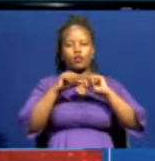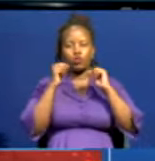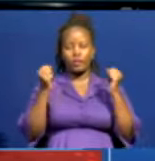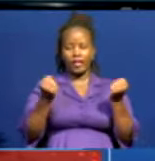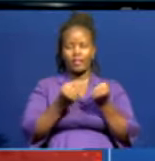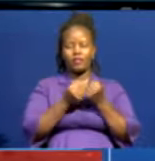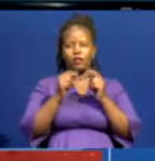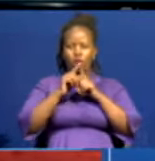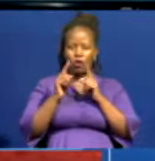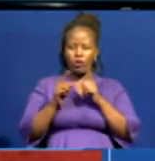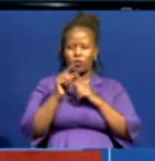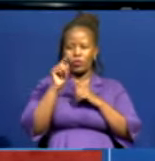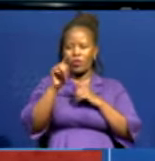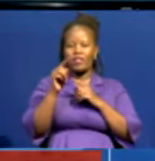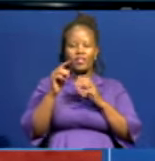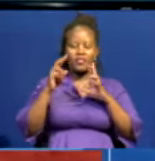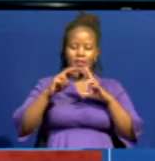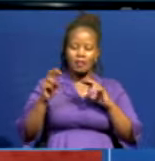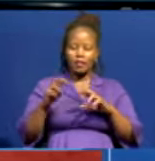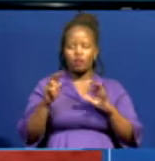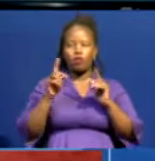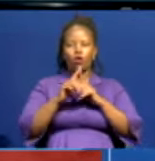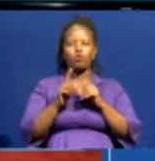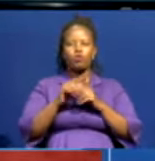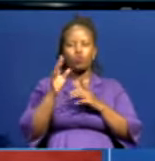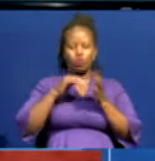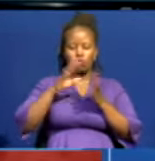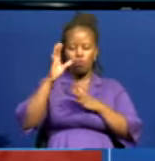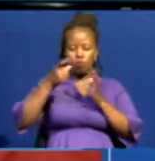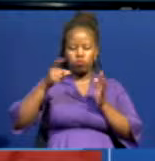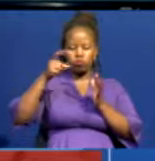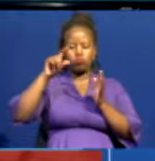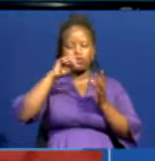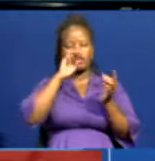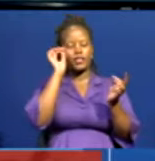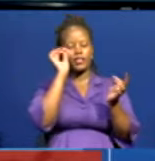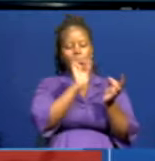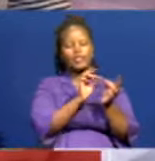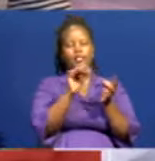uchunguzi wa virusi hivyo na pia ongezeko la idadi ya vituo vya upimaji.